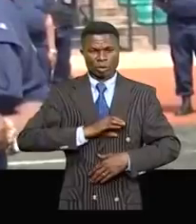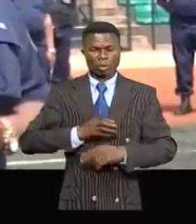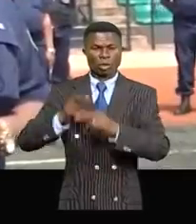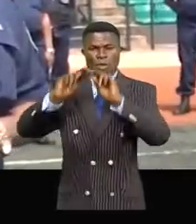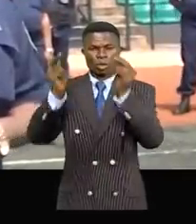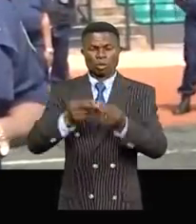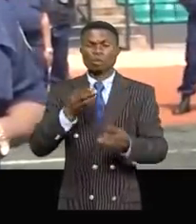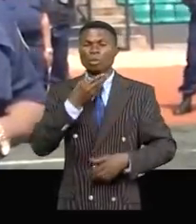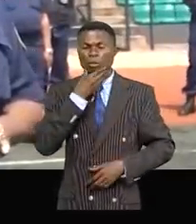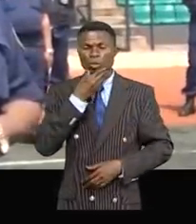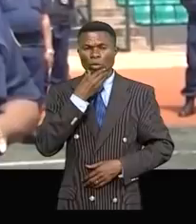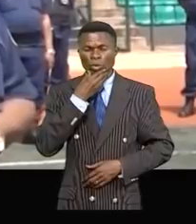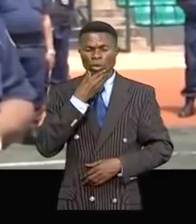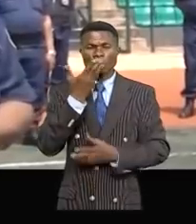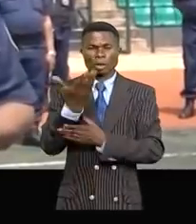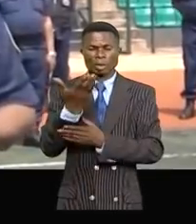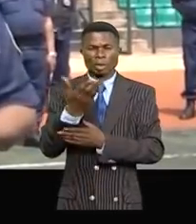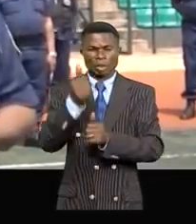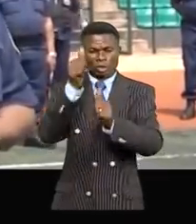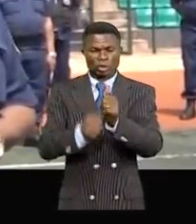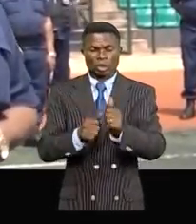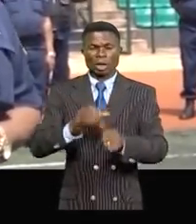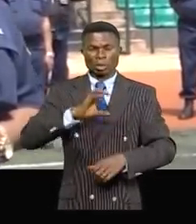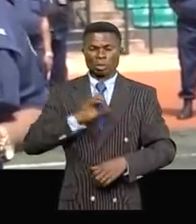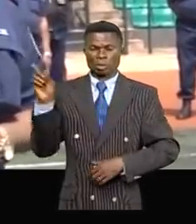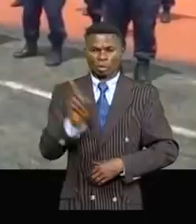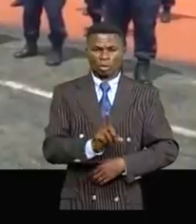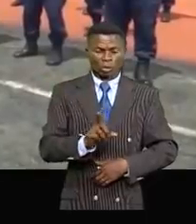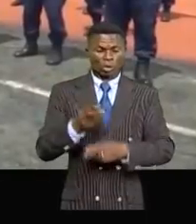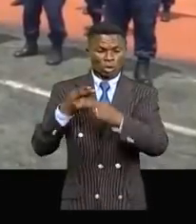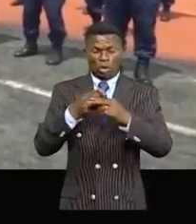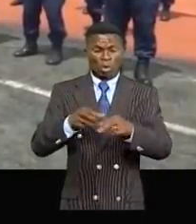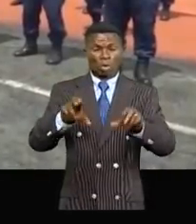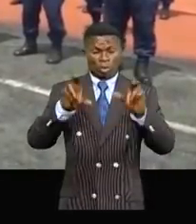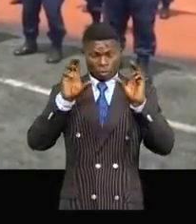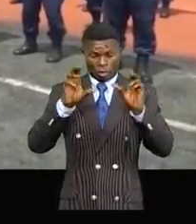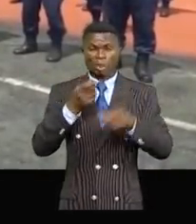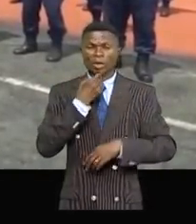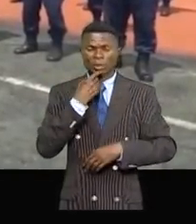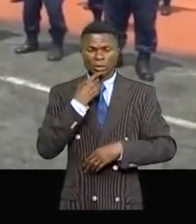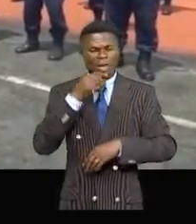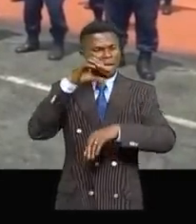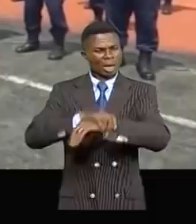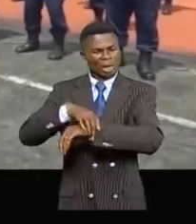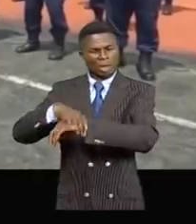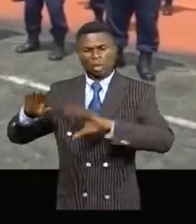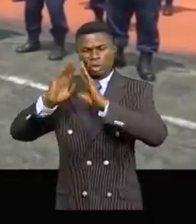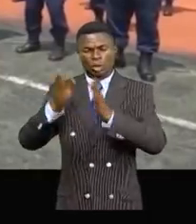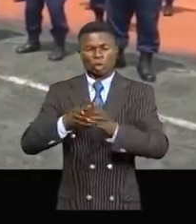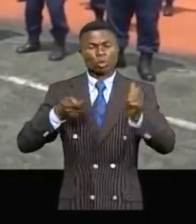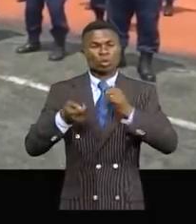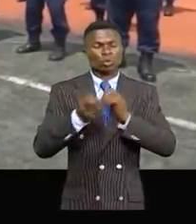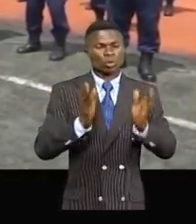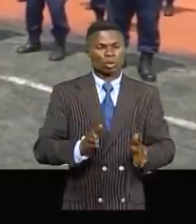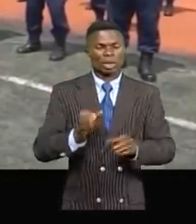de Mbujimayi, appelant chaque agent de l'ordre à la vigilance, histoire de traquer tous les criminels qui